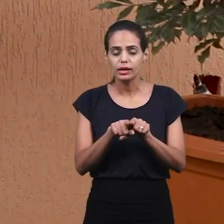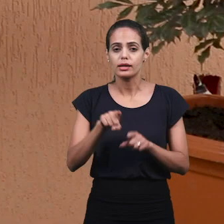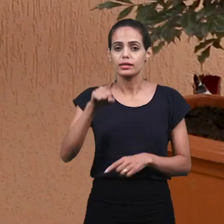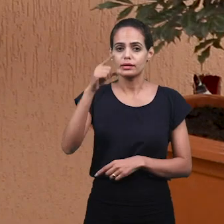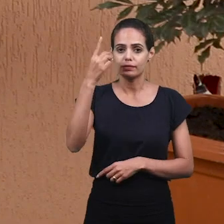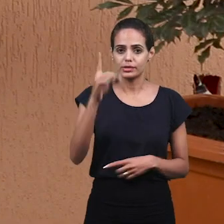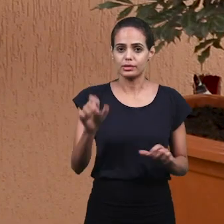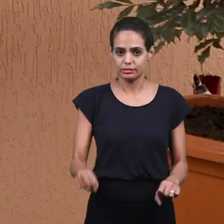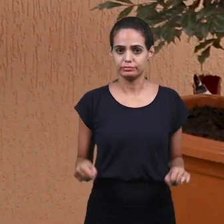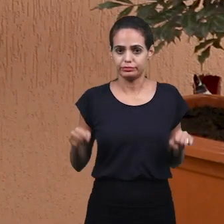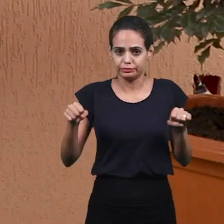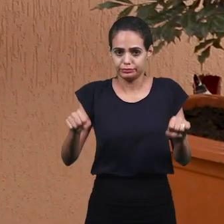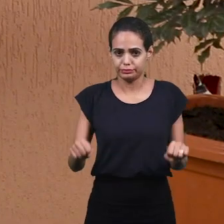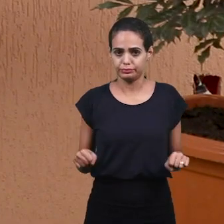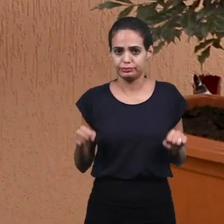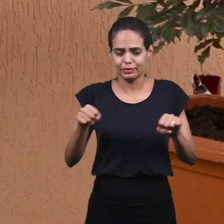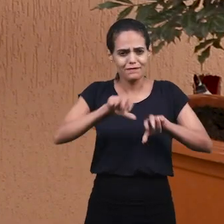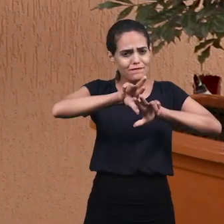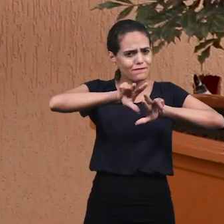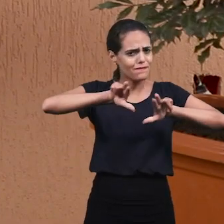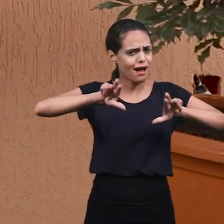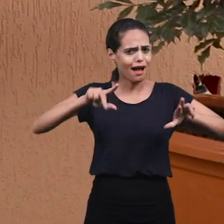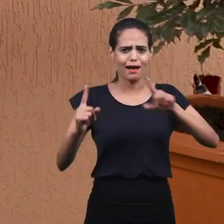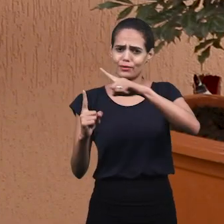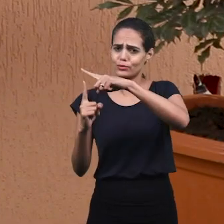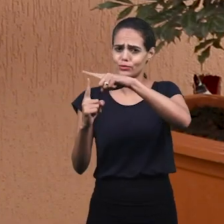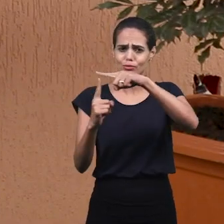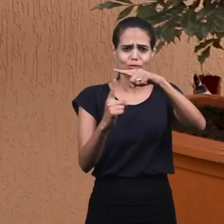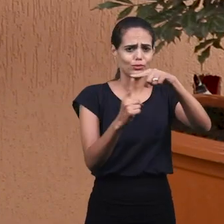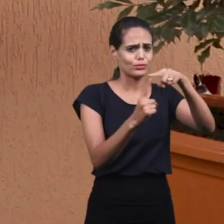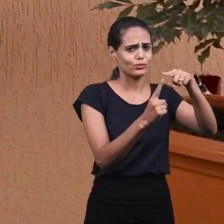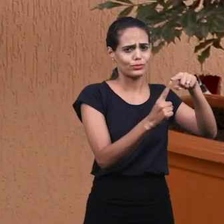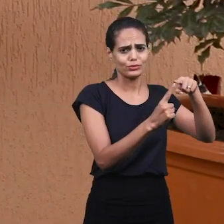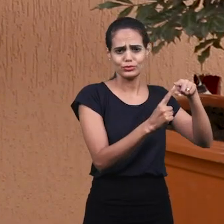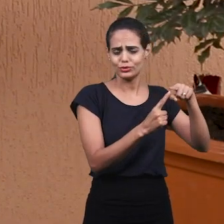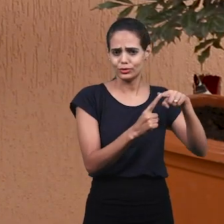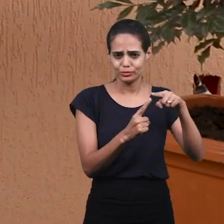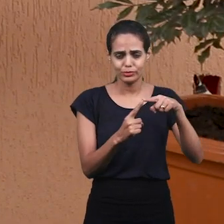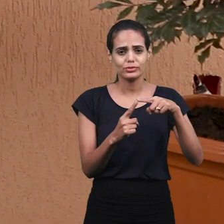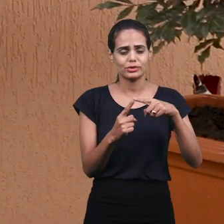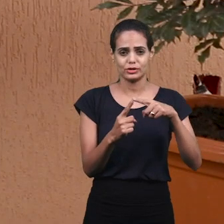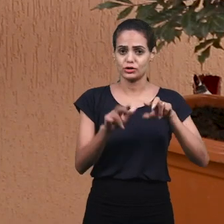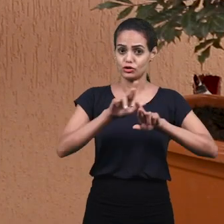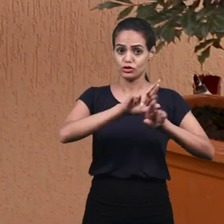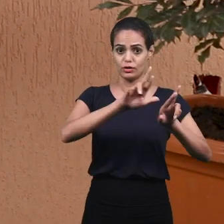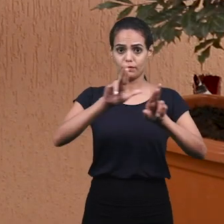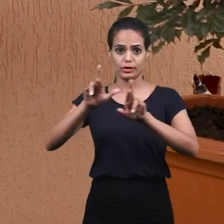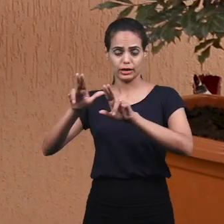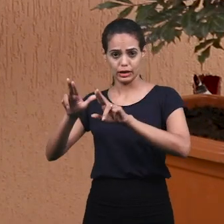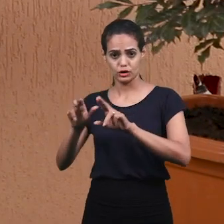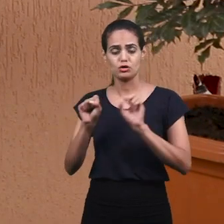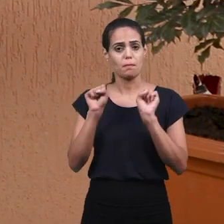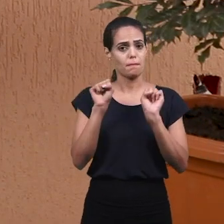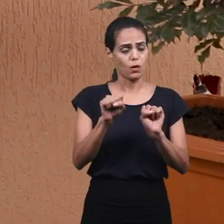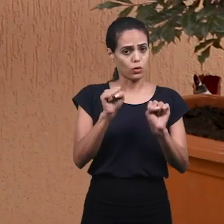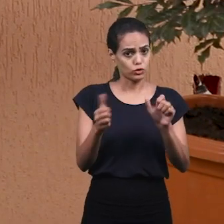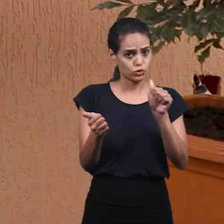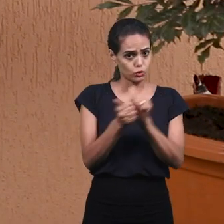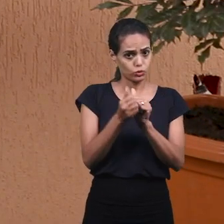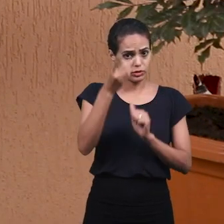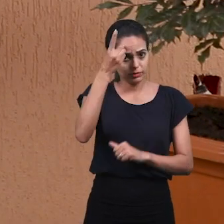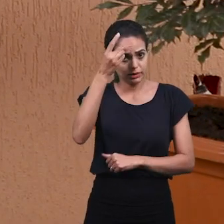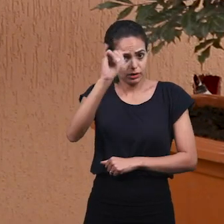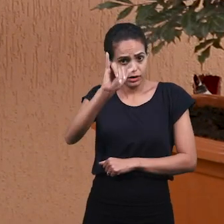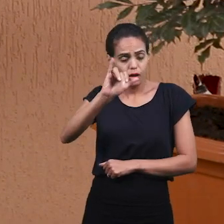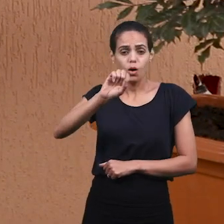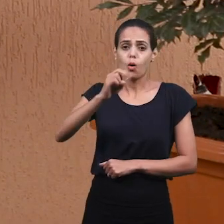motrice, qui est la paralysie cérébrale, et qui a plusieurs degrés, qui peut venir avec